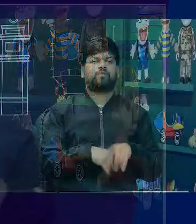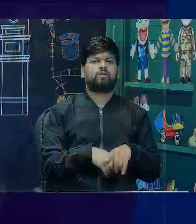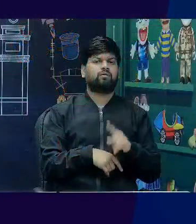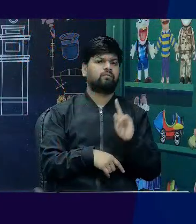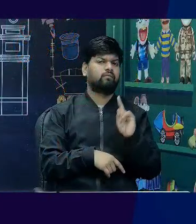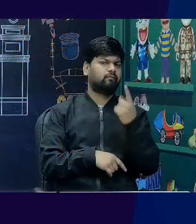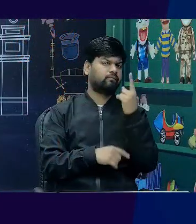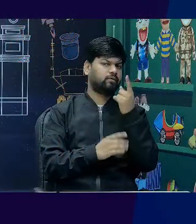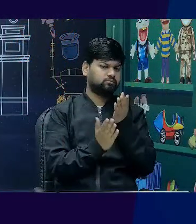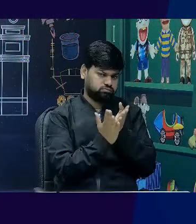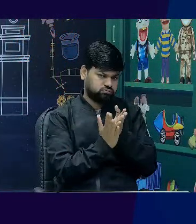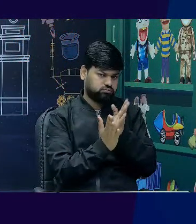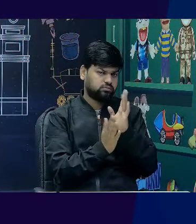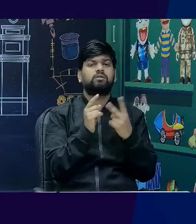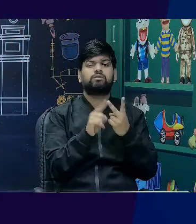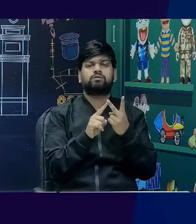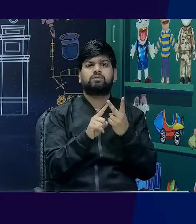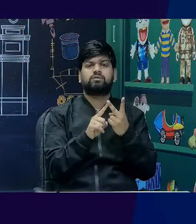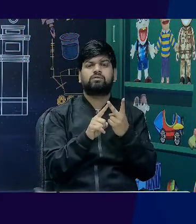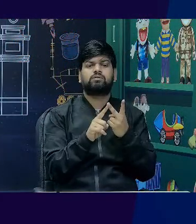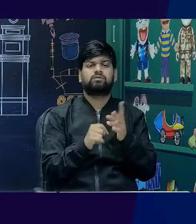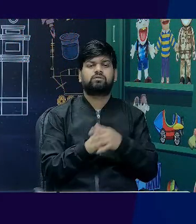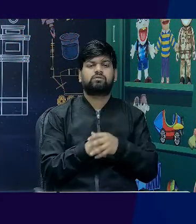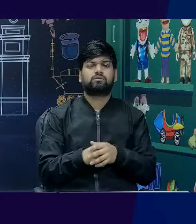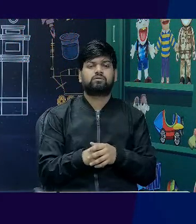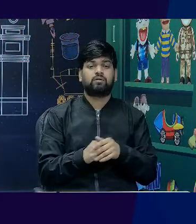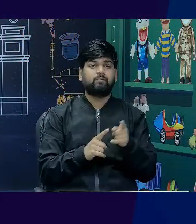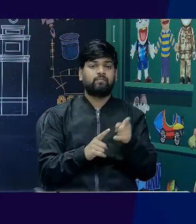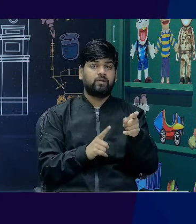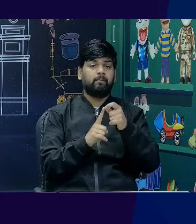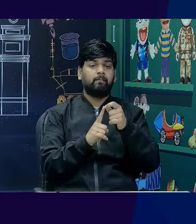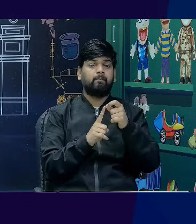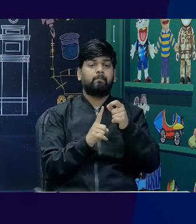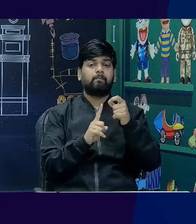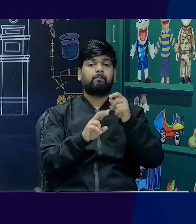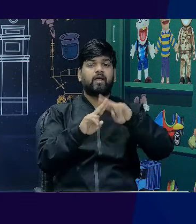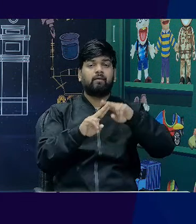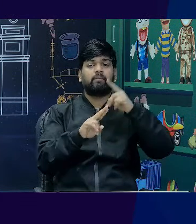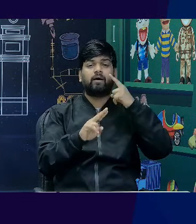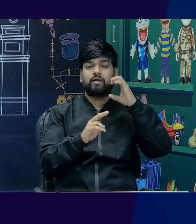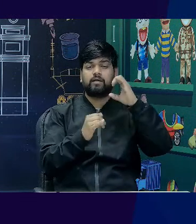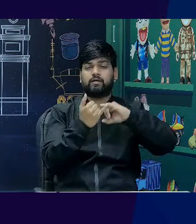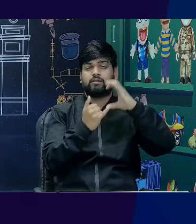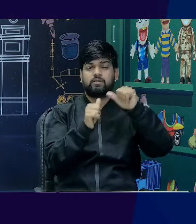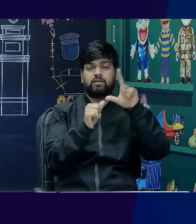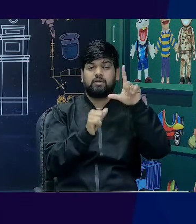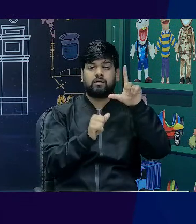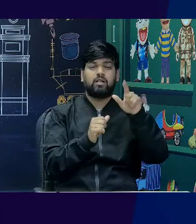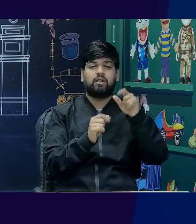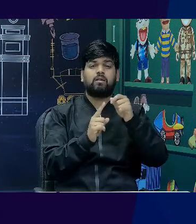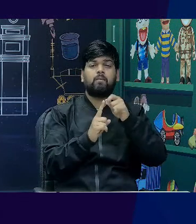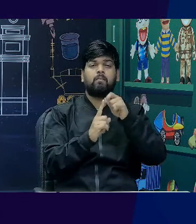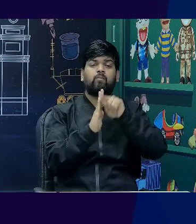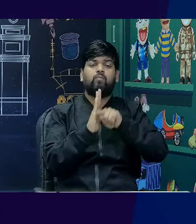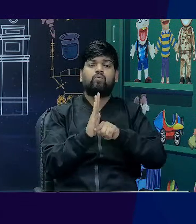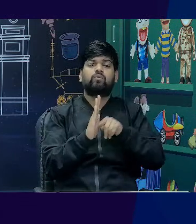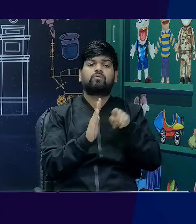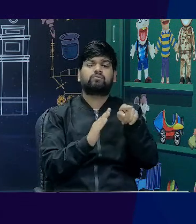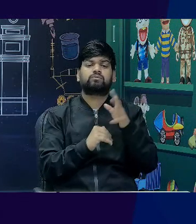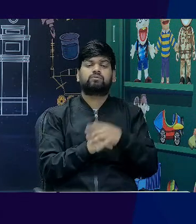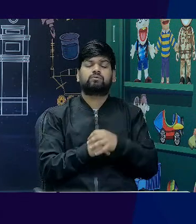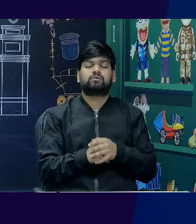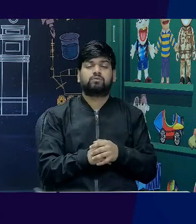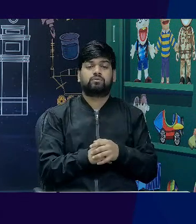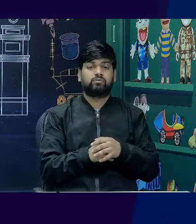the fiscal policy जो गवर्नमेंट यूज कर रही है to control the inflation and deflation in the economy.